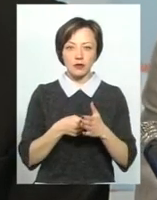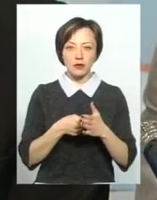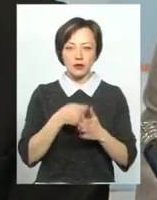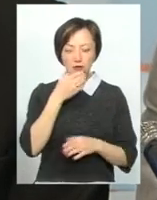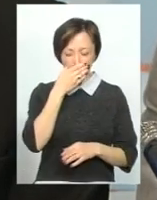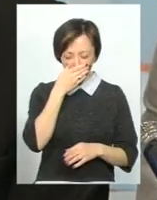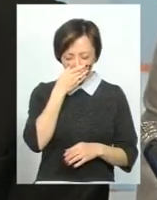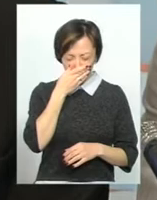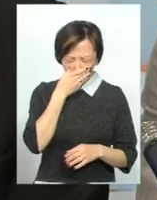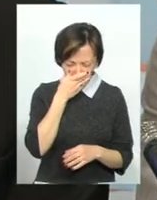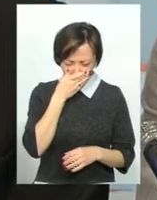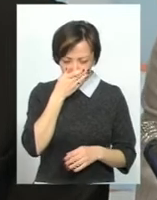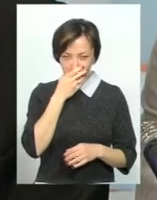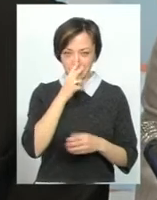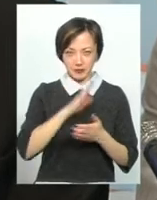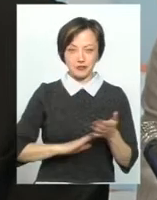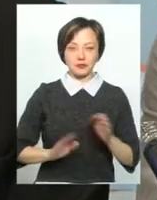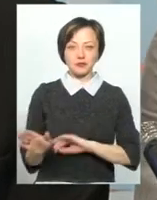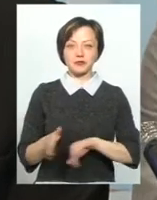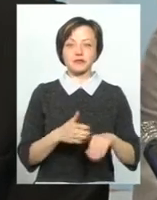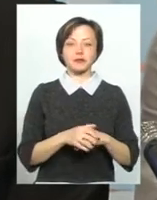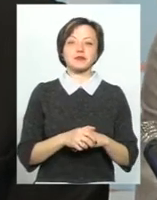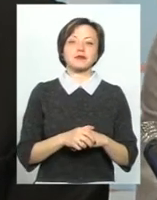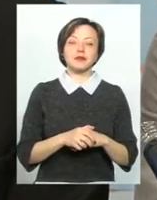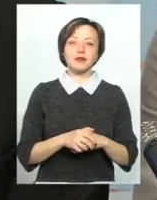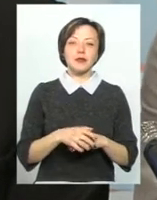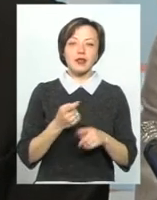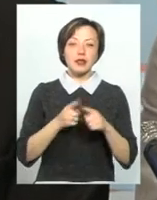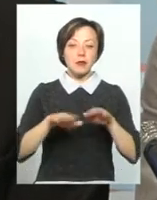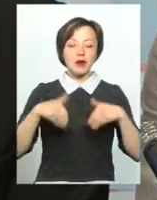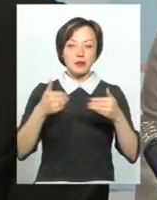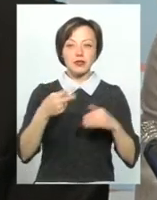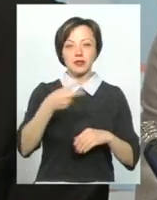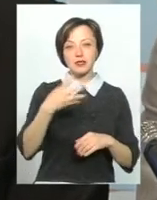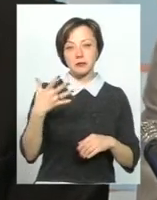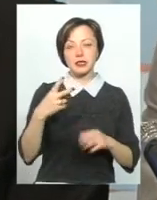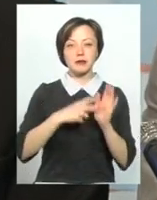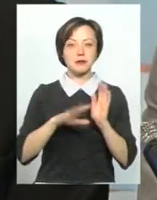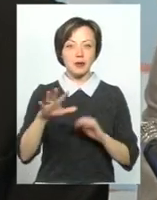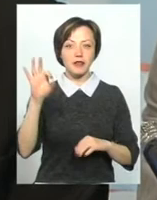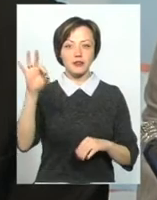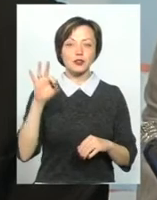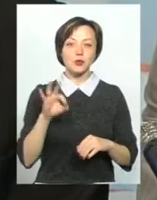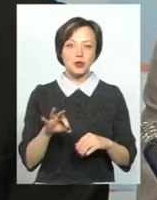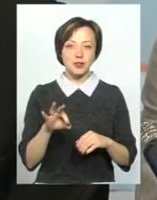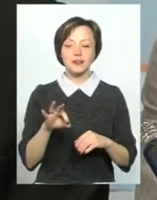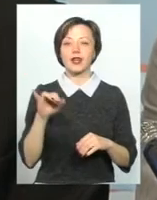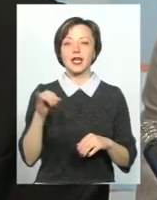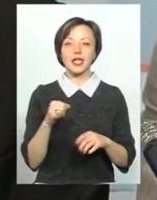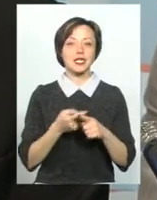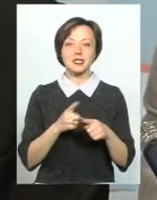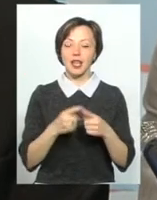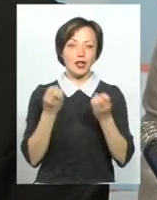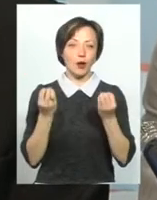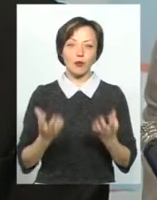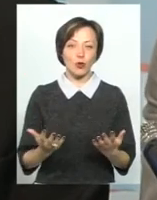регіонах рекомендують зменшувати цю кількість на 25-50% чи на 75%. І це не просто